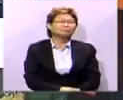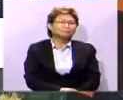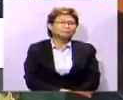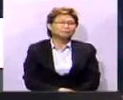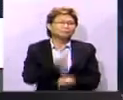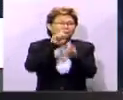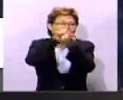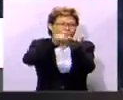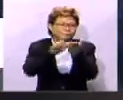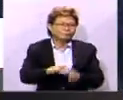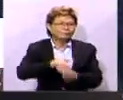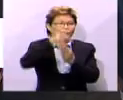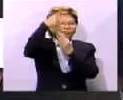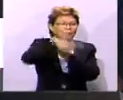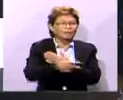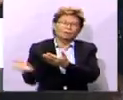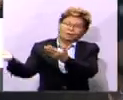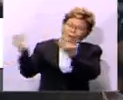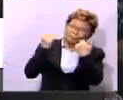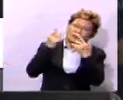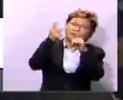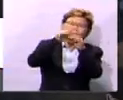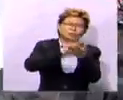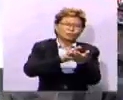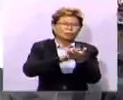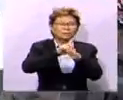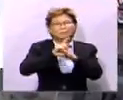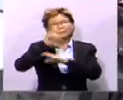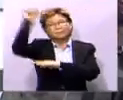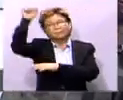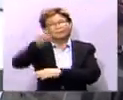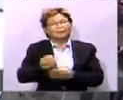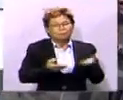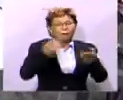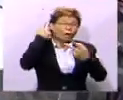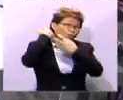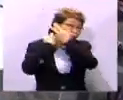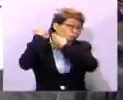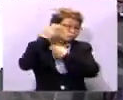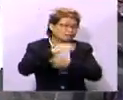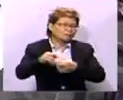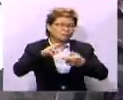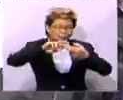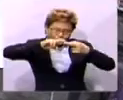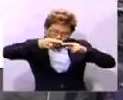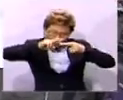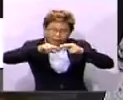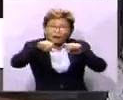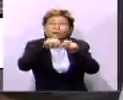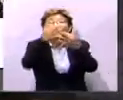Beliau ditemui media pada program kembali ke sekolah di Kota Belud, Sabah. Perkhidmatan gunting rambut serta membaiki kasut secara